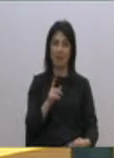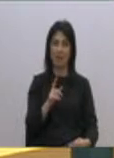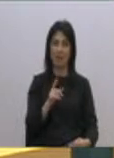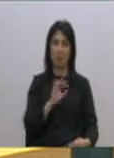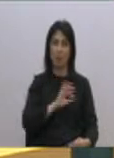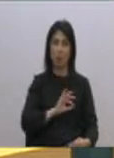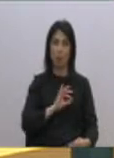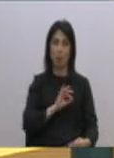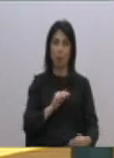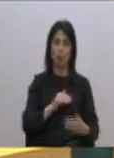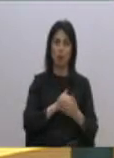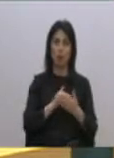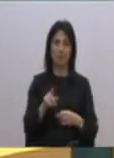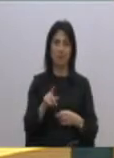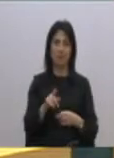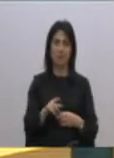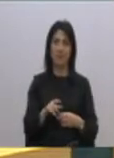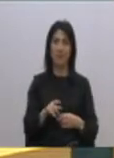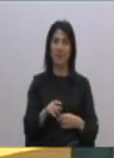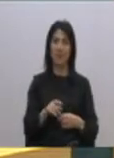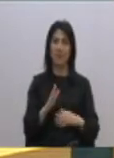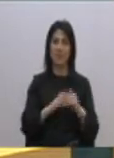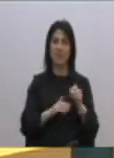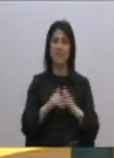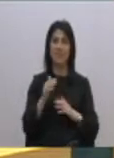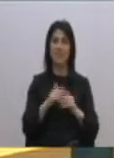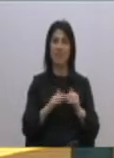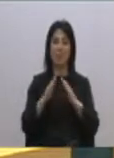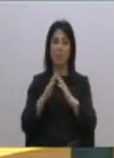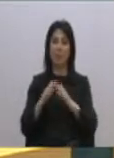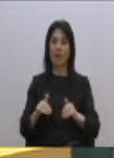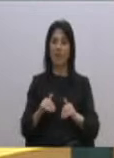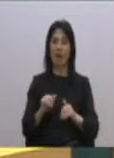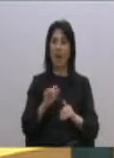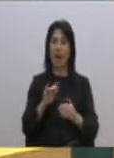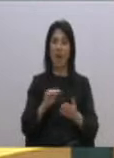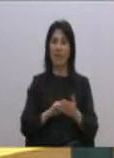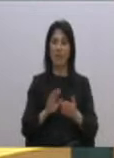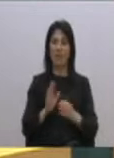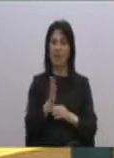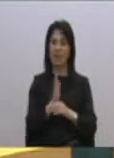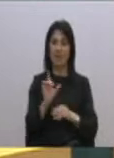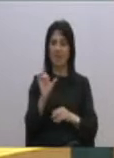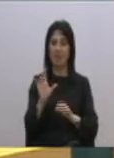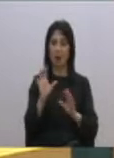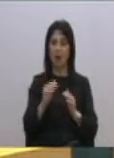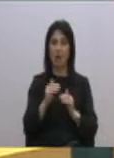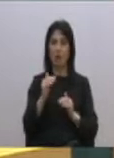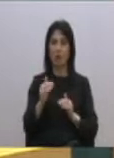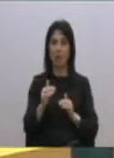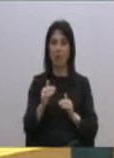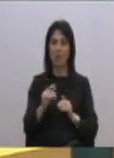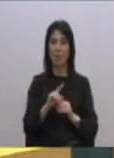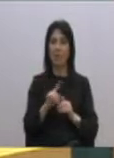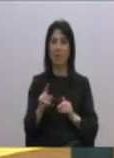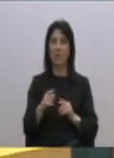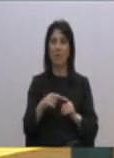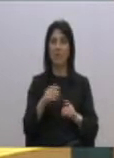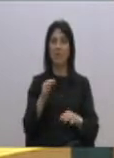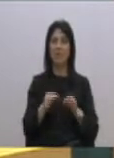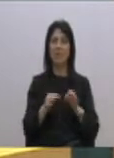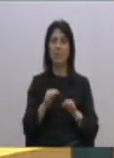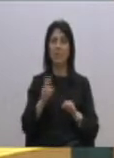იურისტ ნამდვილად ეს არის საკვალიფიკაციო პალატა არ წერია ცალკე კონსტიტუციაში, მაგრამ ის